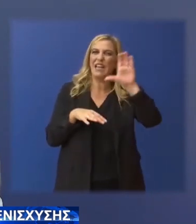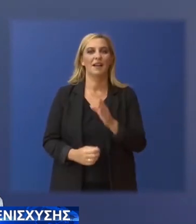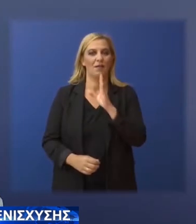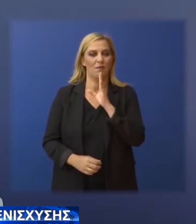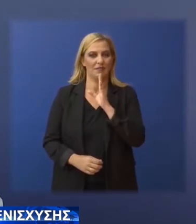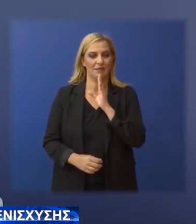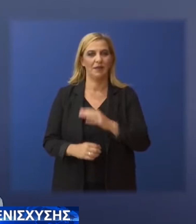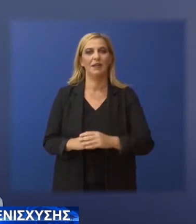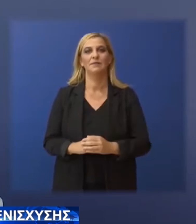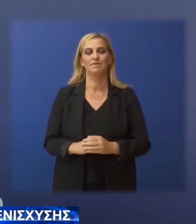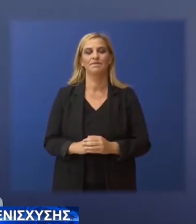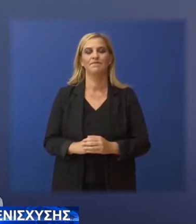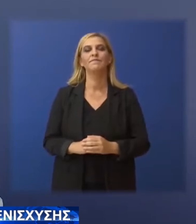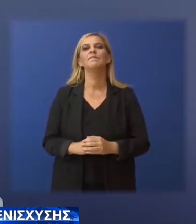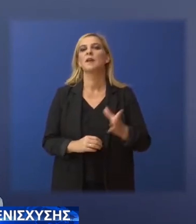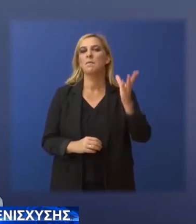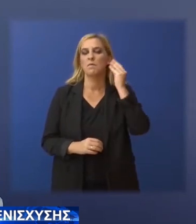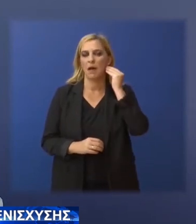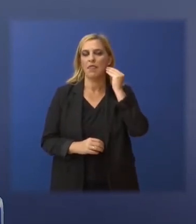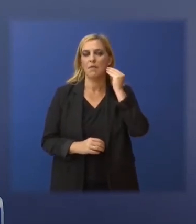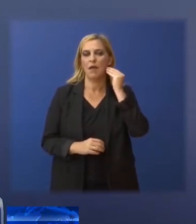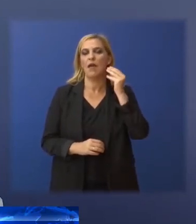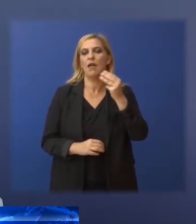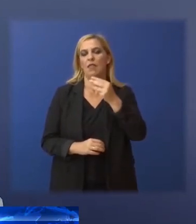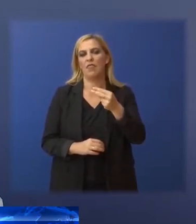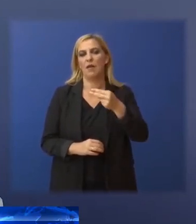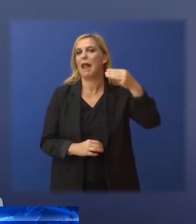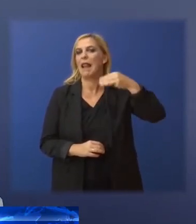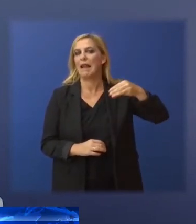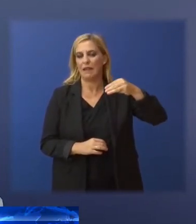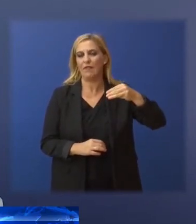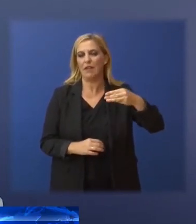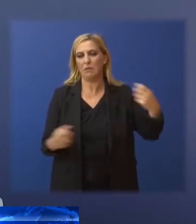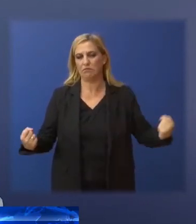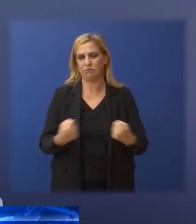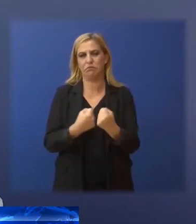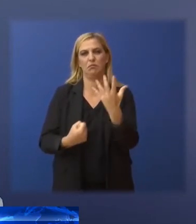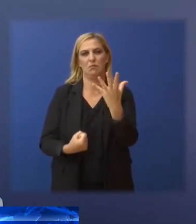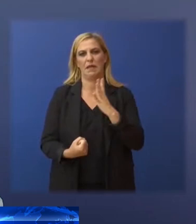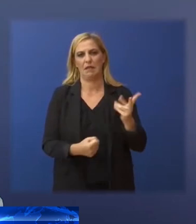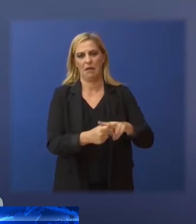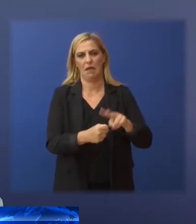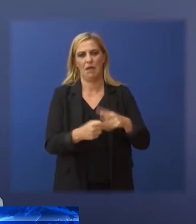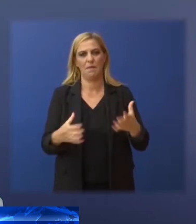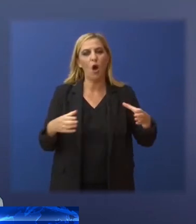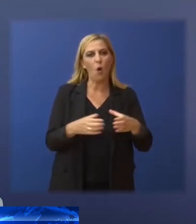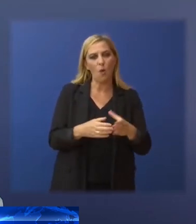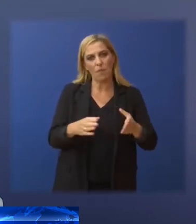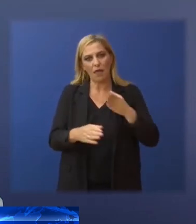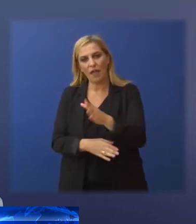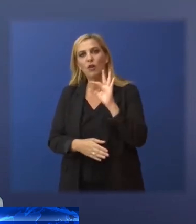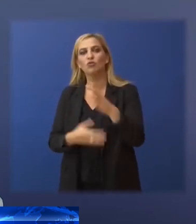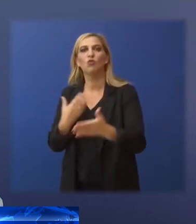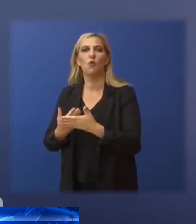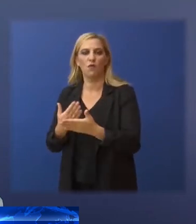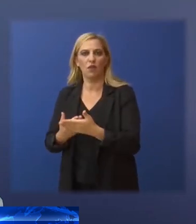κράτους. Η είδηση του τραγικού δυστυχήματος στη Λιβύη που οδήγησε στο θάνατο 5 συμπολίτες μας που είχαν μεταβεί εκεί για ανθρωπιστική βοήθεια, μας